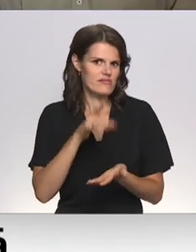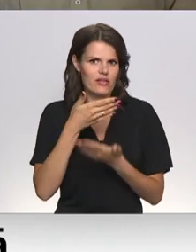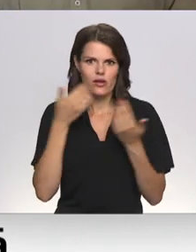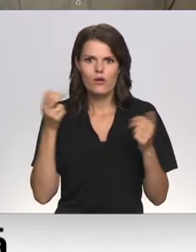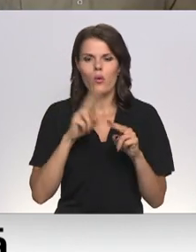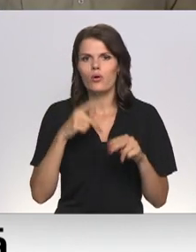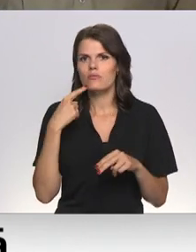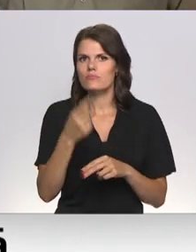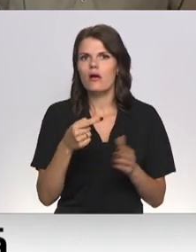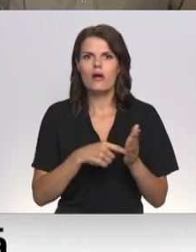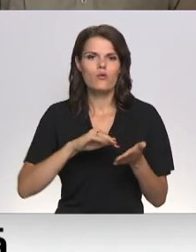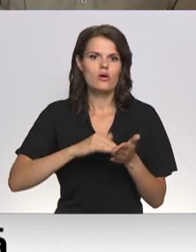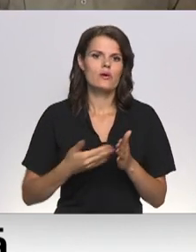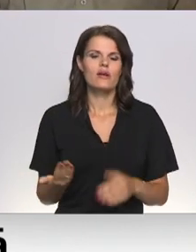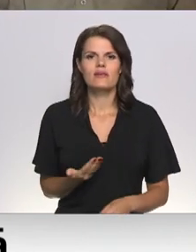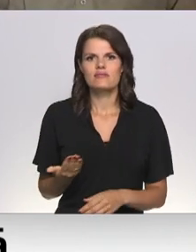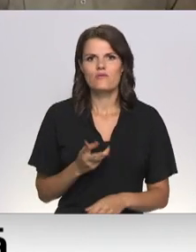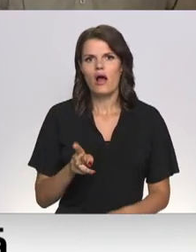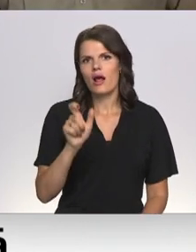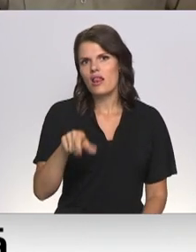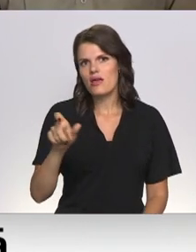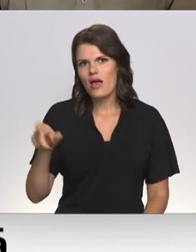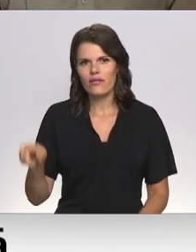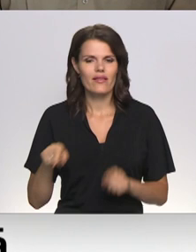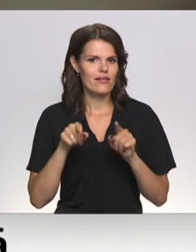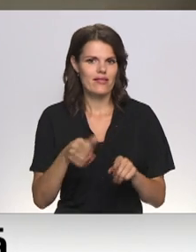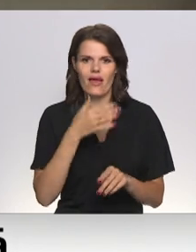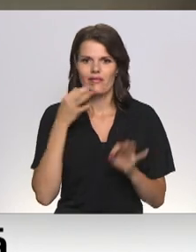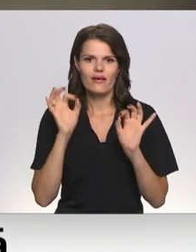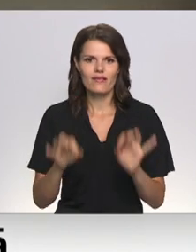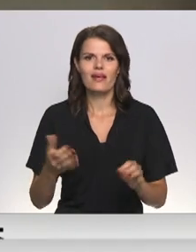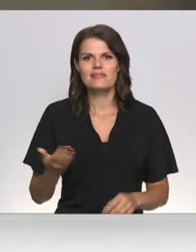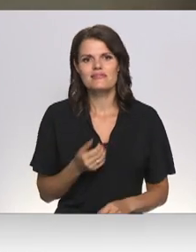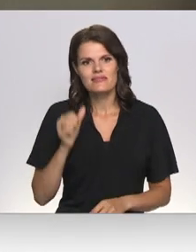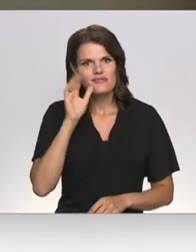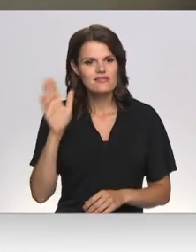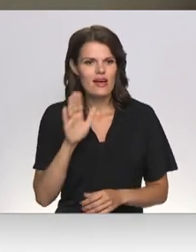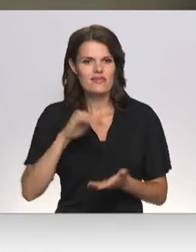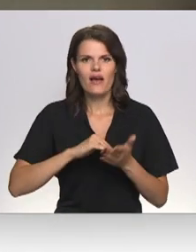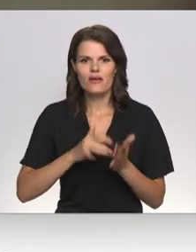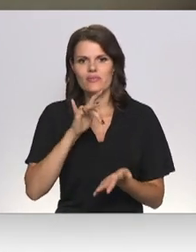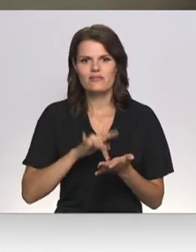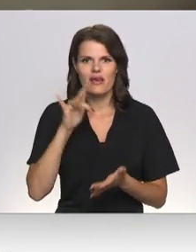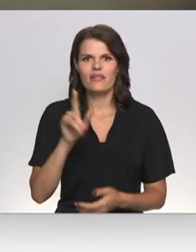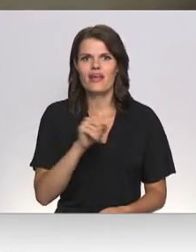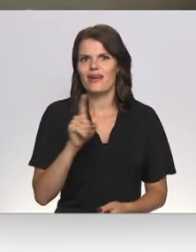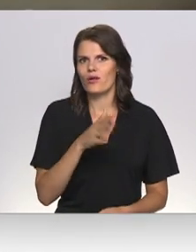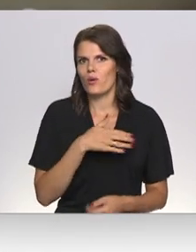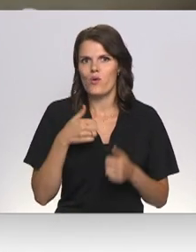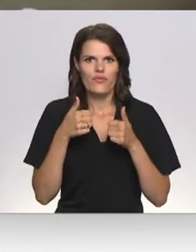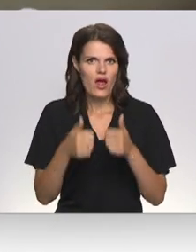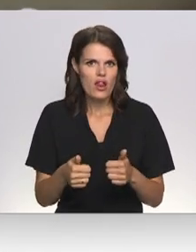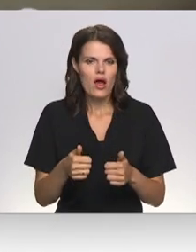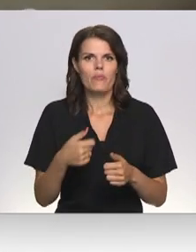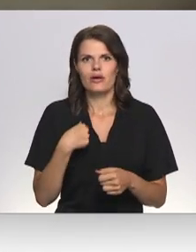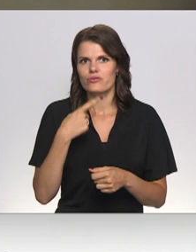un ieskicēja apstākļus, kādos dzīvo centra klienti. Tā nav taisnība. Sadzīves apstākļi centra ir ļoti labi. Nu, es pat teikšu,